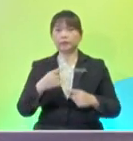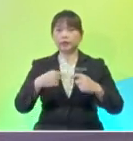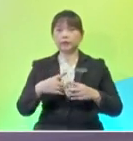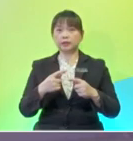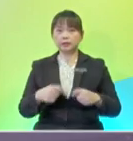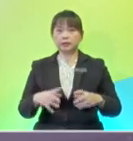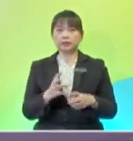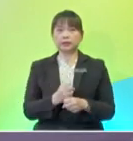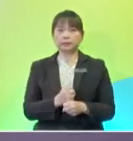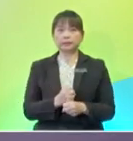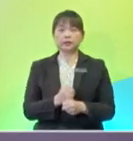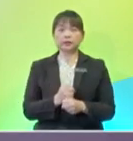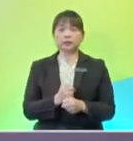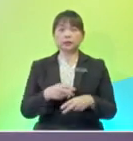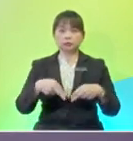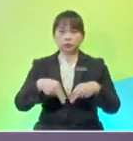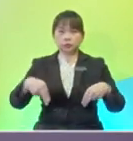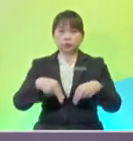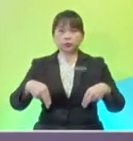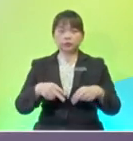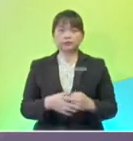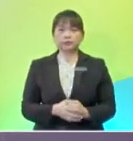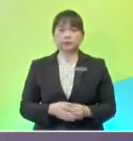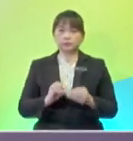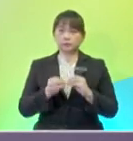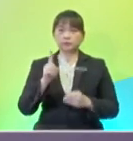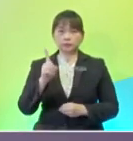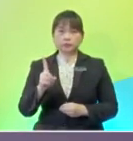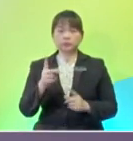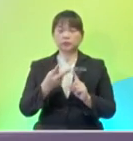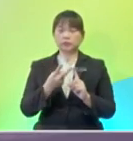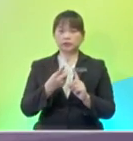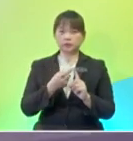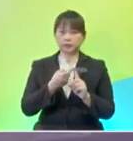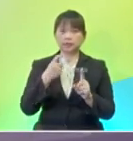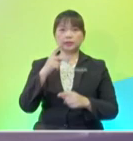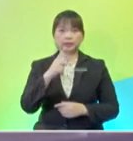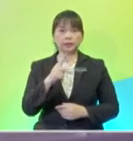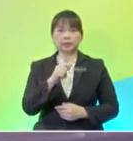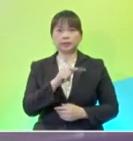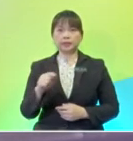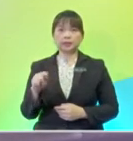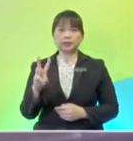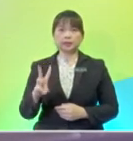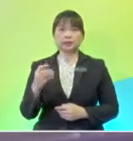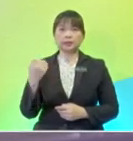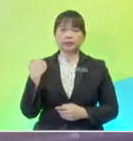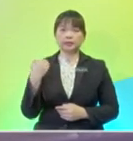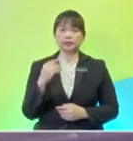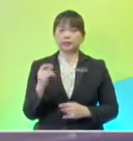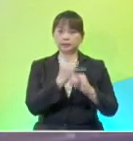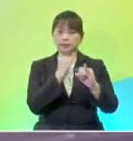kalau murid pasang ke rumah tuh membuat satu dari C sampai ki nunggu 6 mesti jarak yang sama Oke jadi